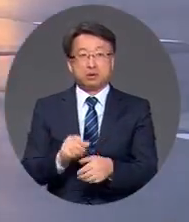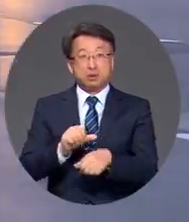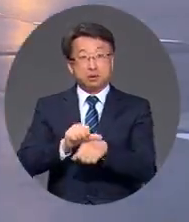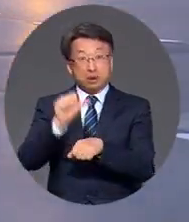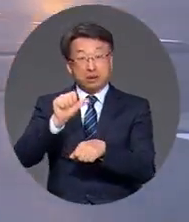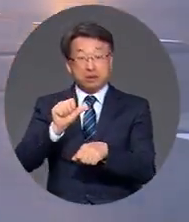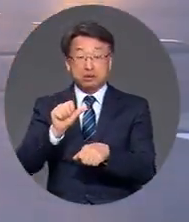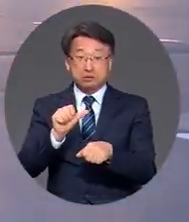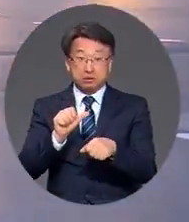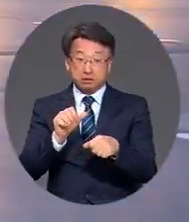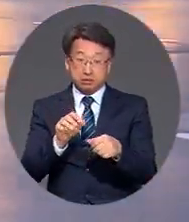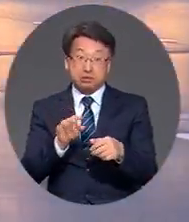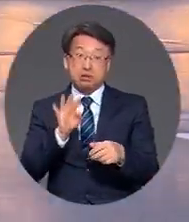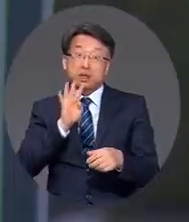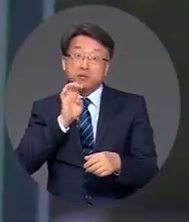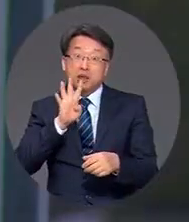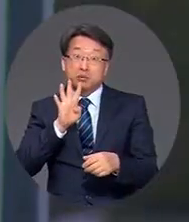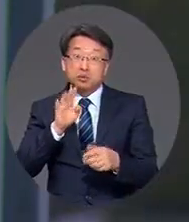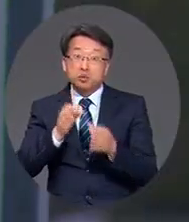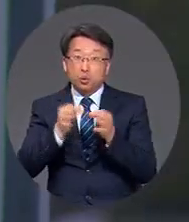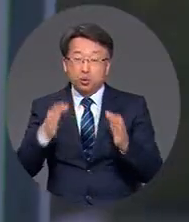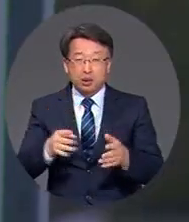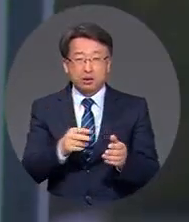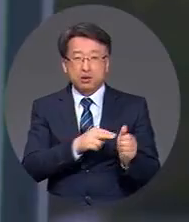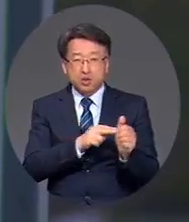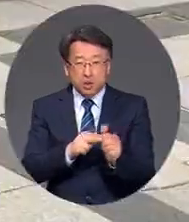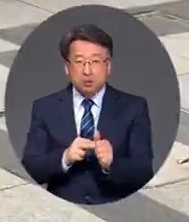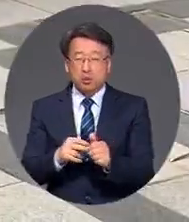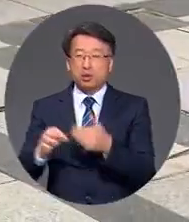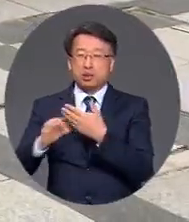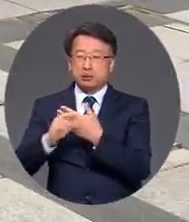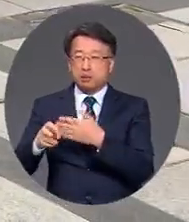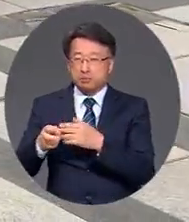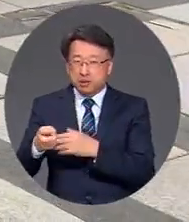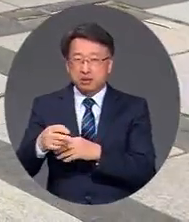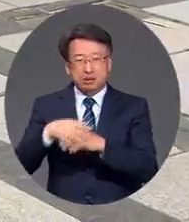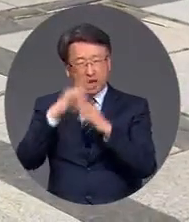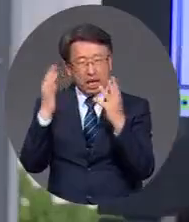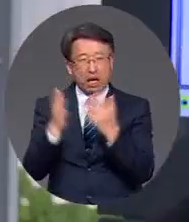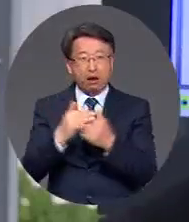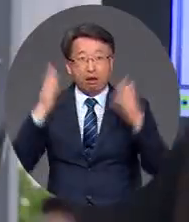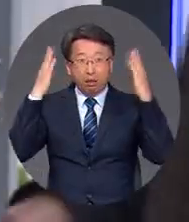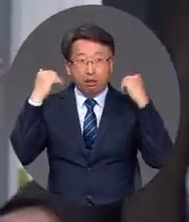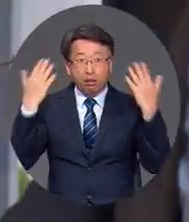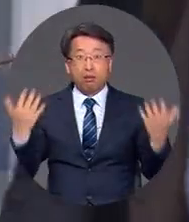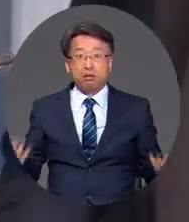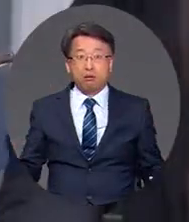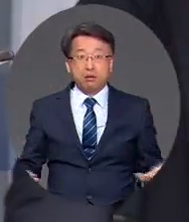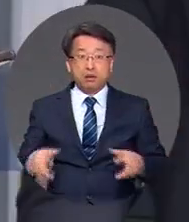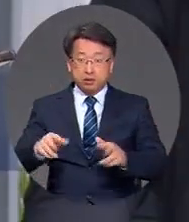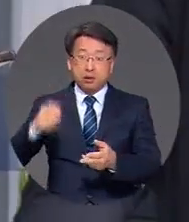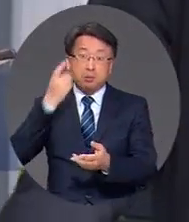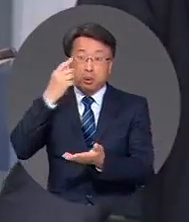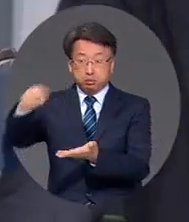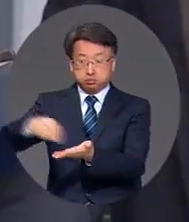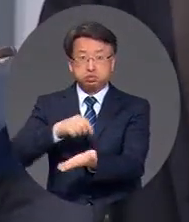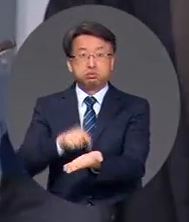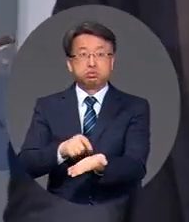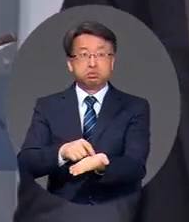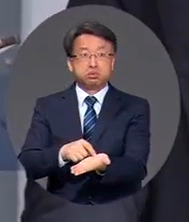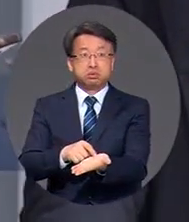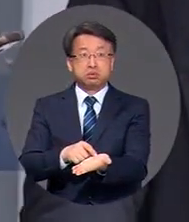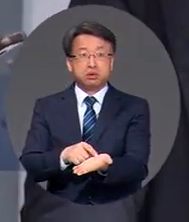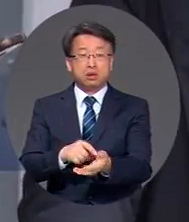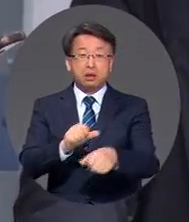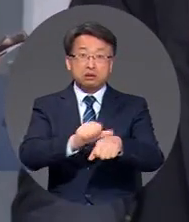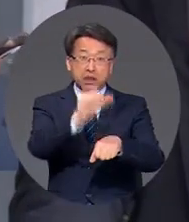44분 동안 시내버스 파업 정보는 물론 임시버스 소식도 알 수 없었습니다. 이제 문자 돌았다니까요.